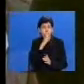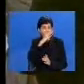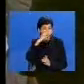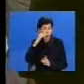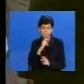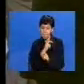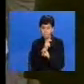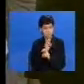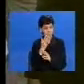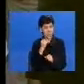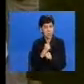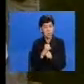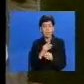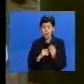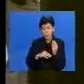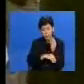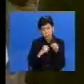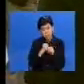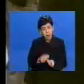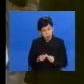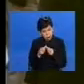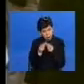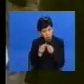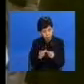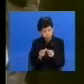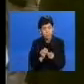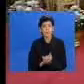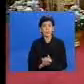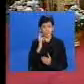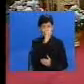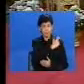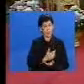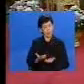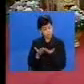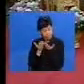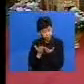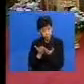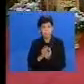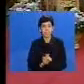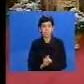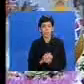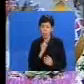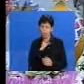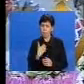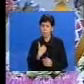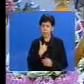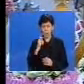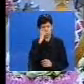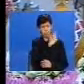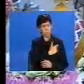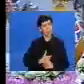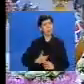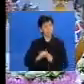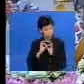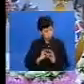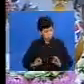อดสารพิษและปุ๋ยชีวภาพมาน้อมเกล้าน้อมกระหม่อมถวายพระบาทสมเด็จพระเจ้าอยู่หัวโดยเขาบอกว่าพระองค์ทรงเป็นแรงบัน